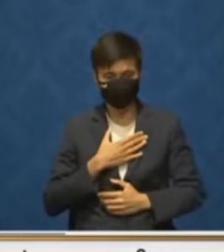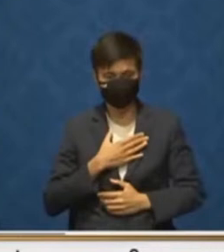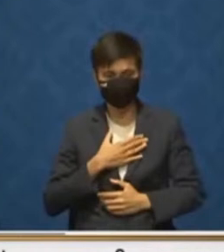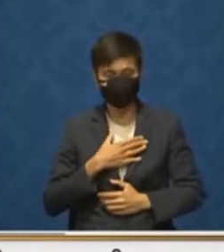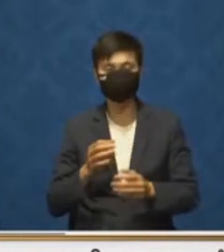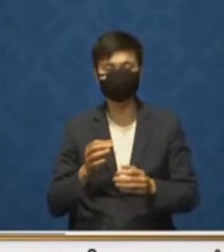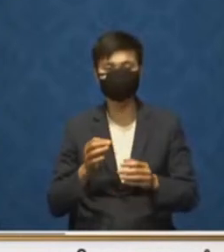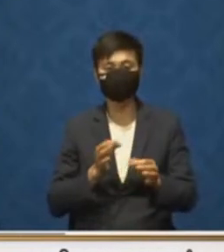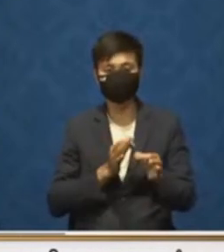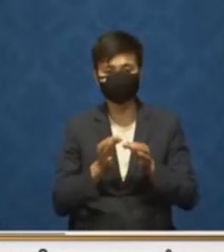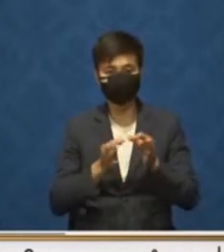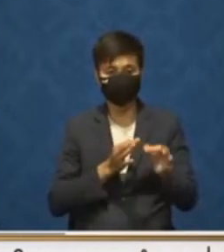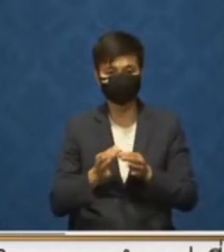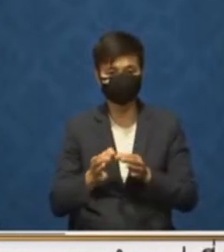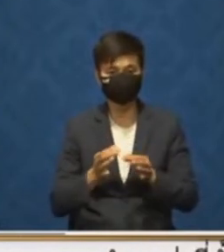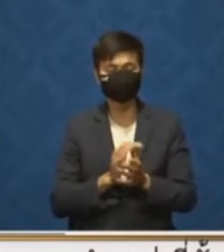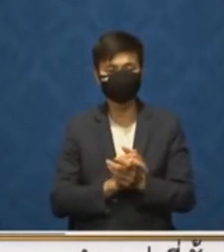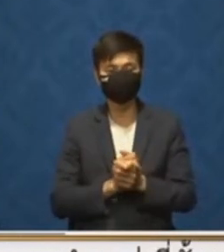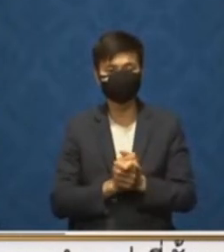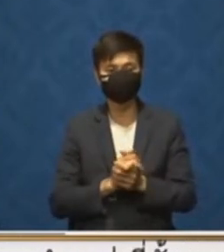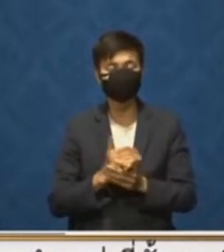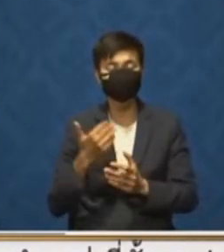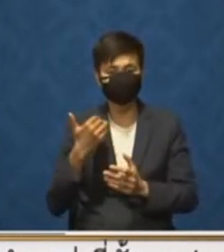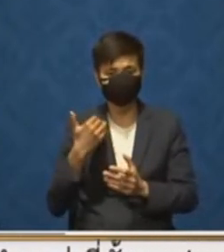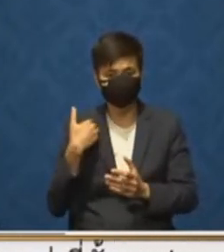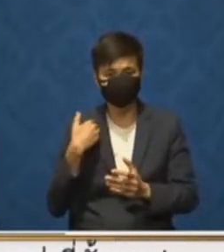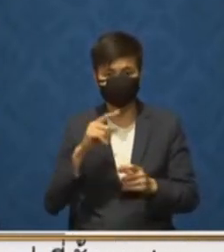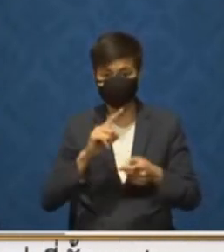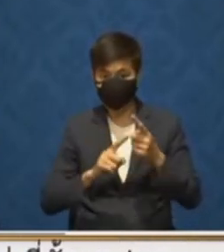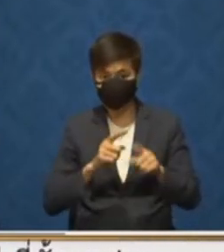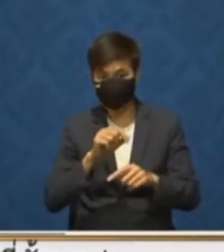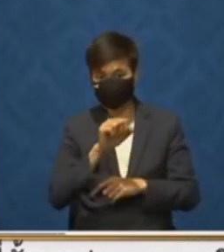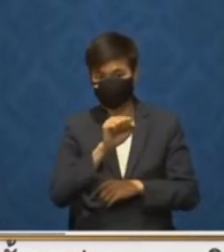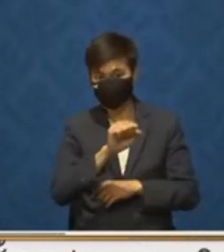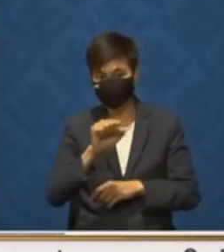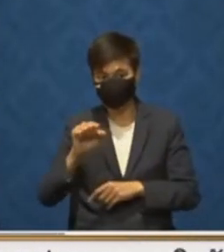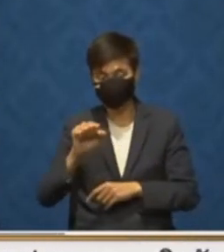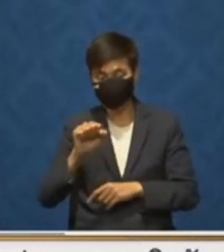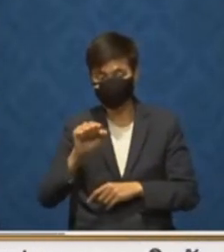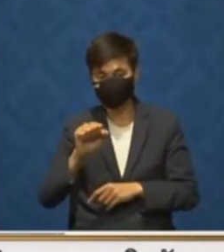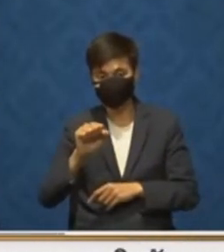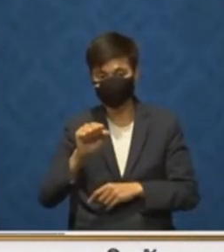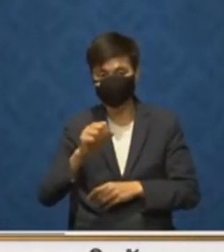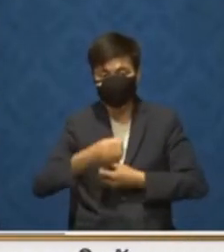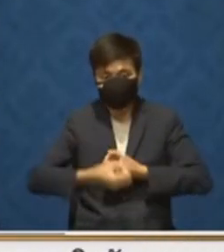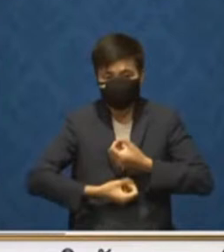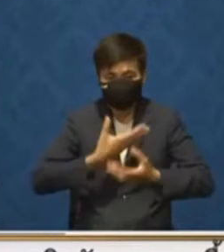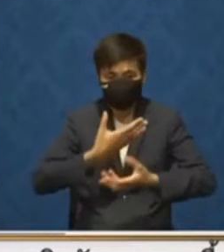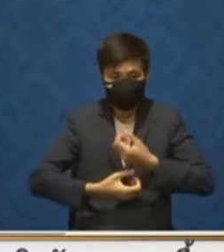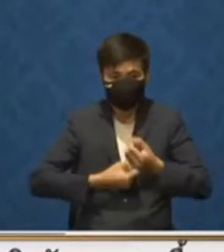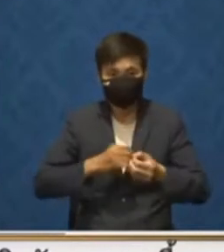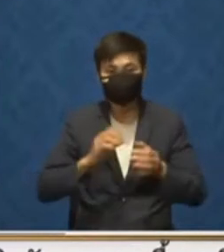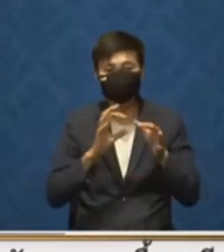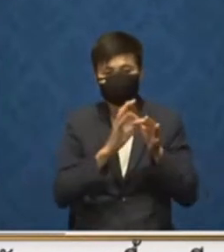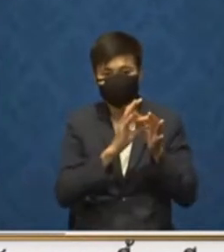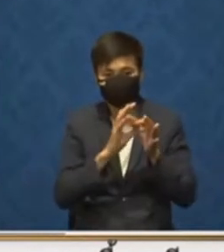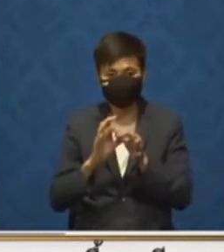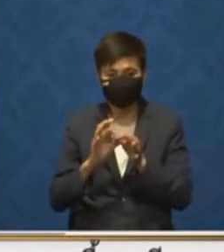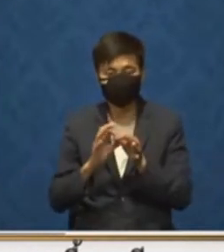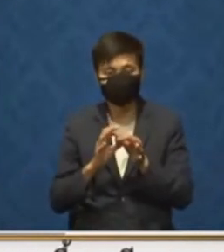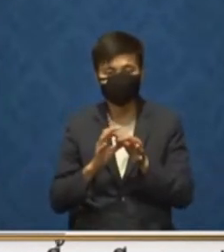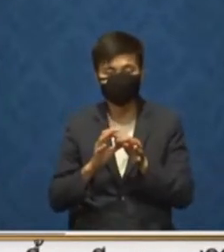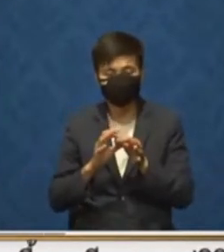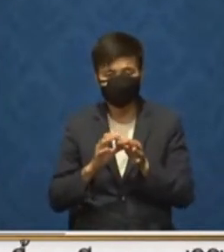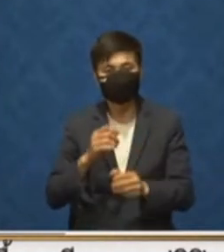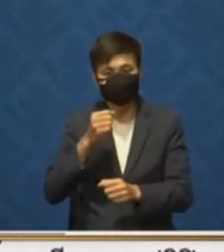ในกรณีที่มีเพื่อนสมาชิกให้ความเห็นในส่วนที่เกี่ยวพันกับภารกิจที่ผมรับผิด